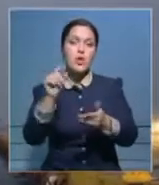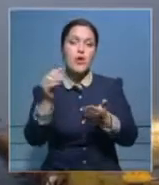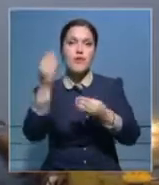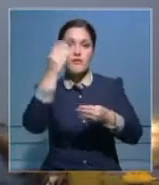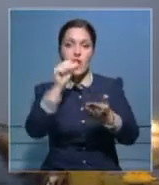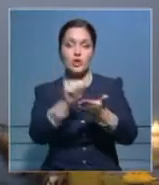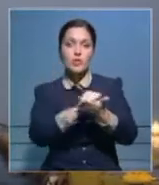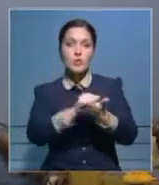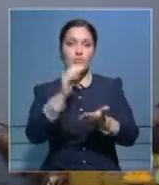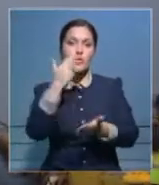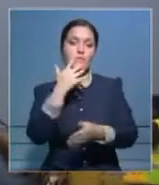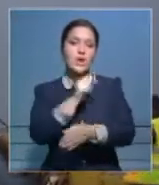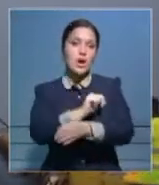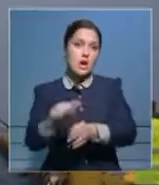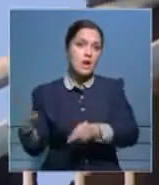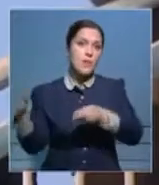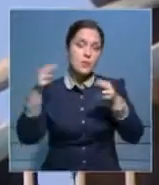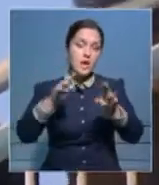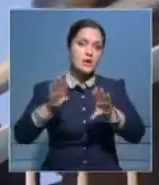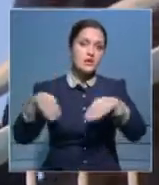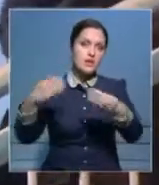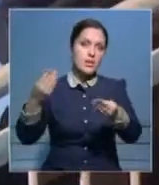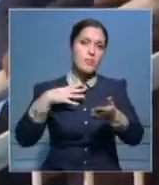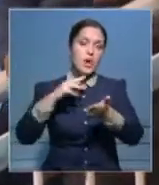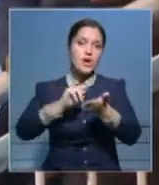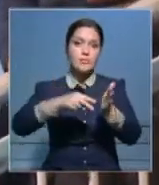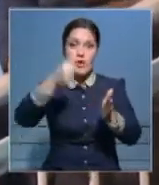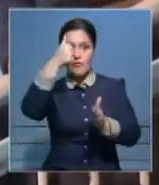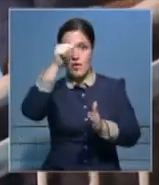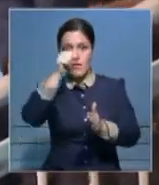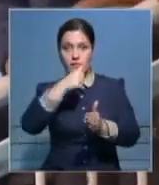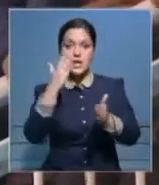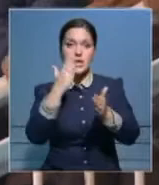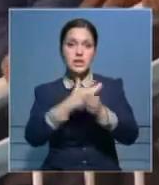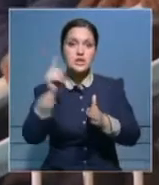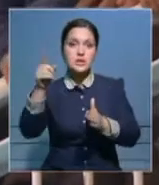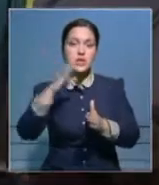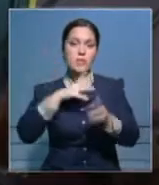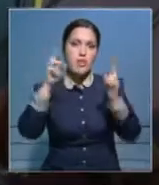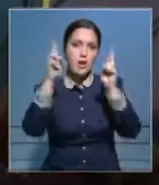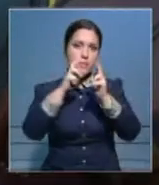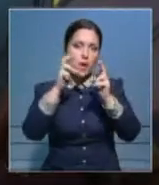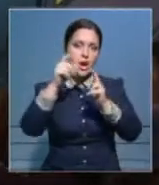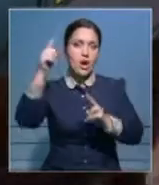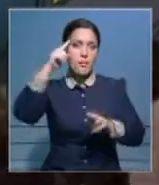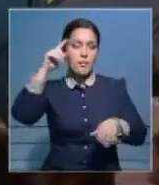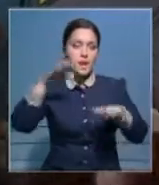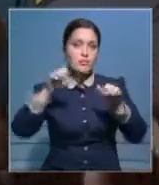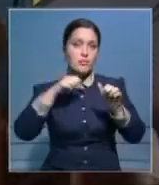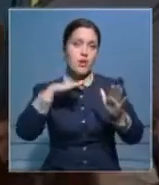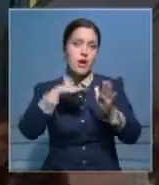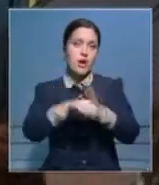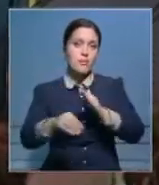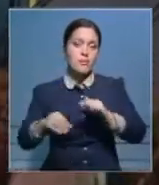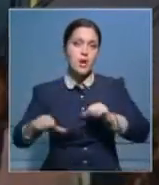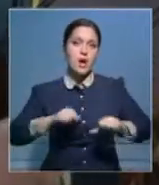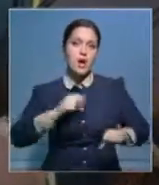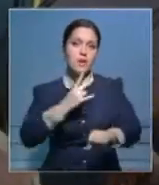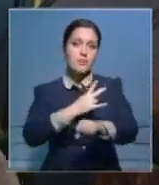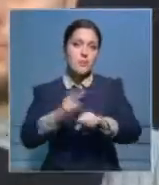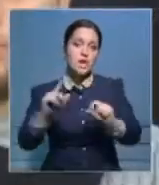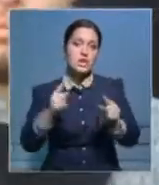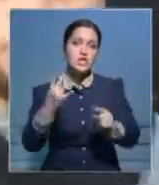документами иностранцев. Кроме того, в Афинах во время рейда по подозрению в террористической деятельности задержаны 4 человека.